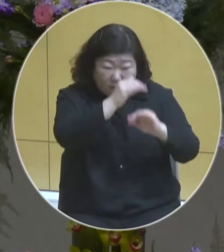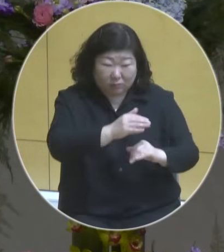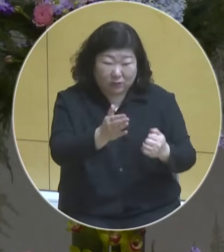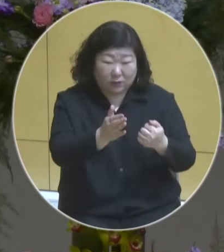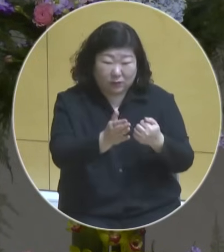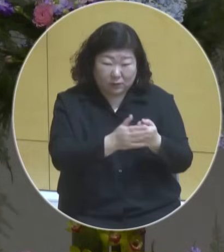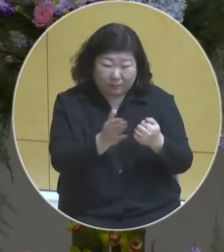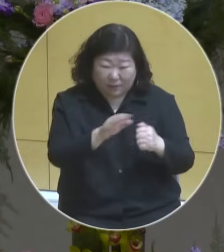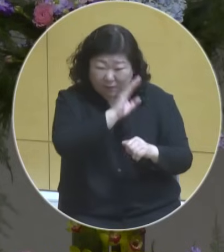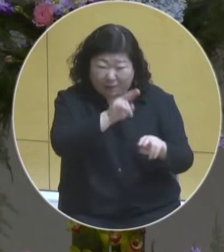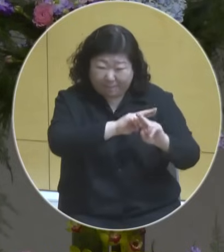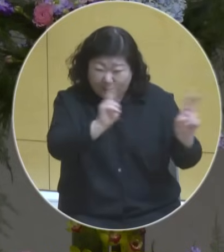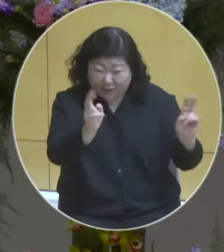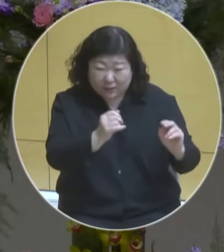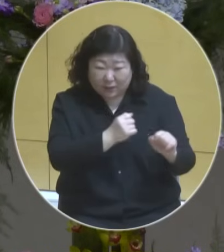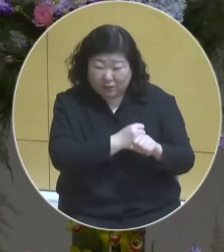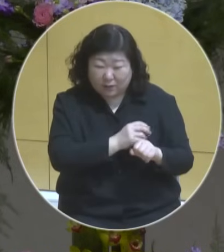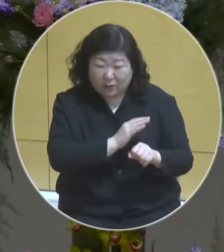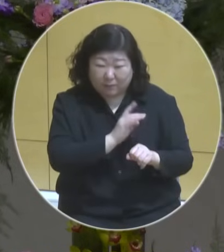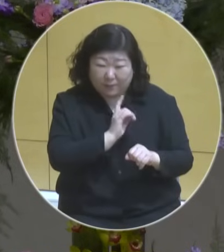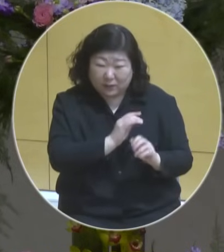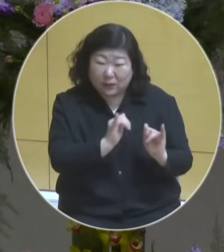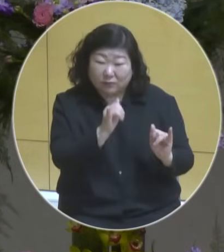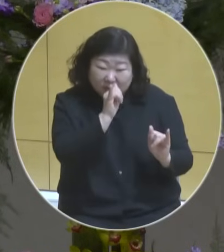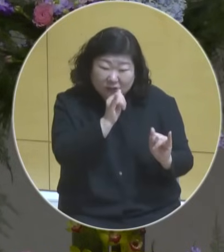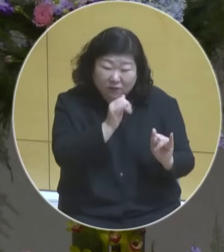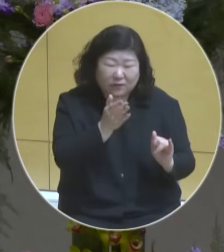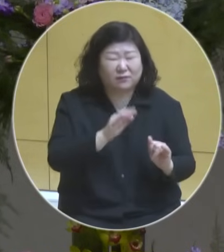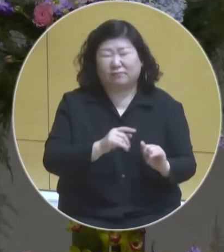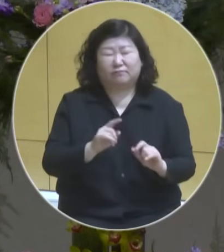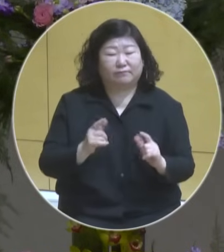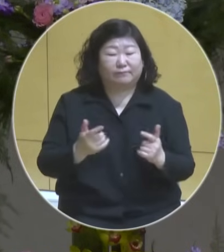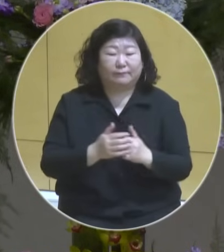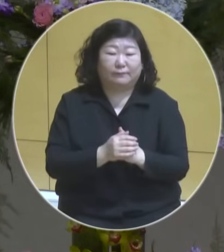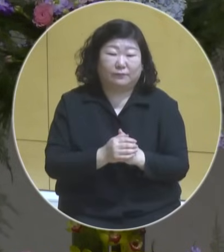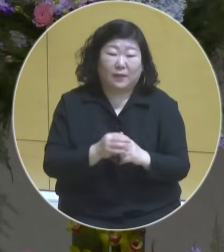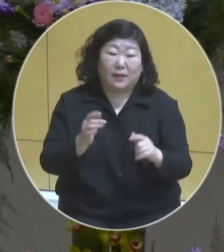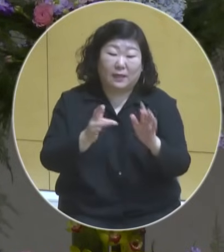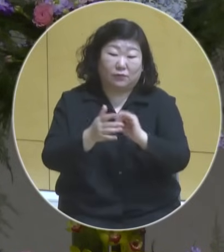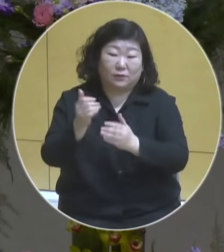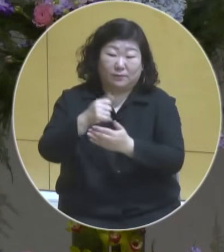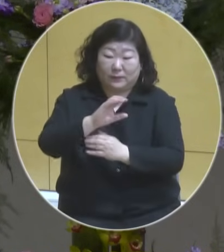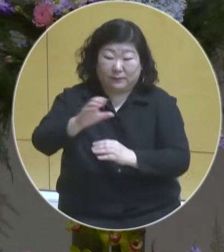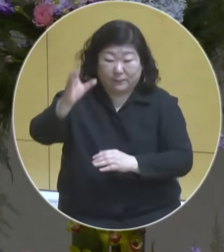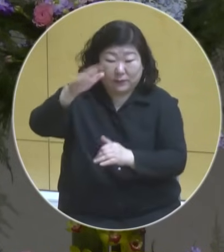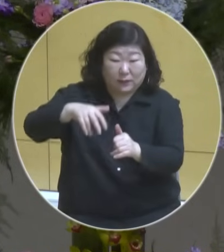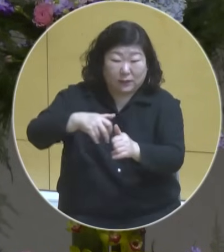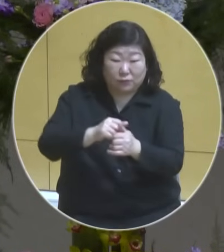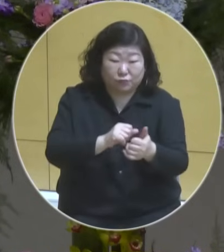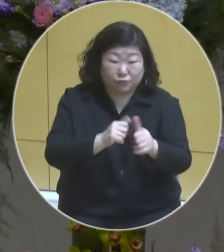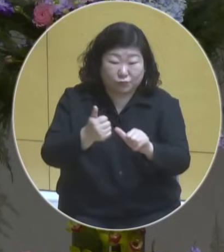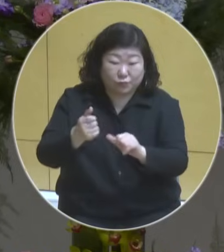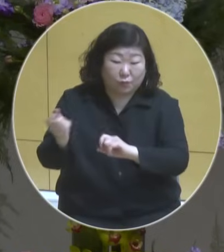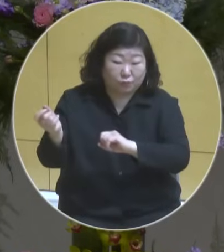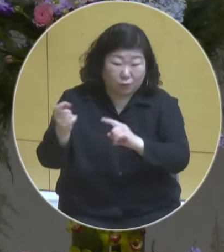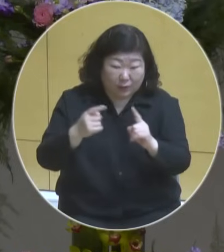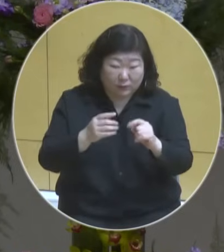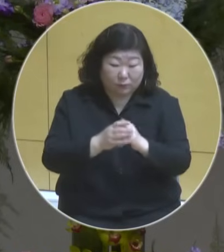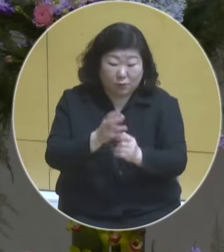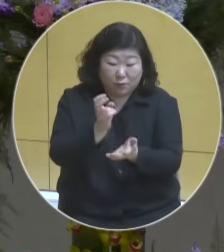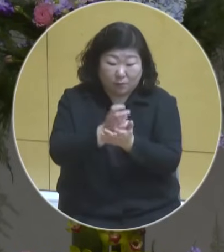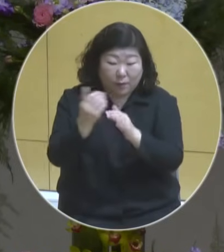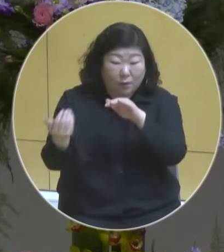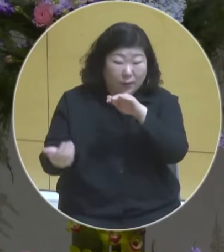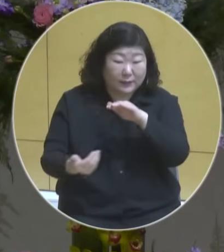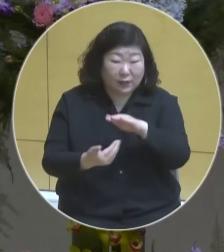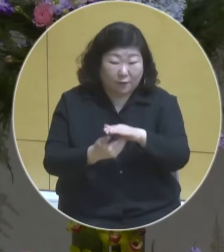그렇지 않다는 것을 말씀하고 있습니다 예수께서 십자가에 죽으시고 부활하심으로 율법을 이루신